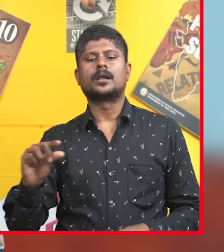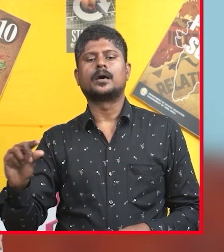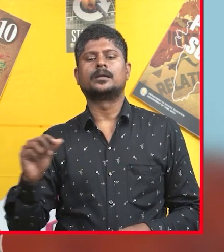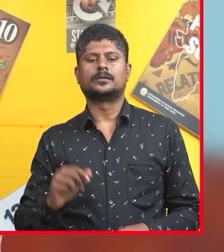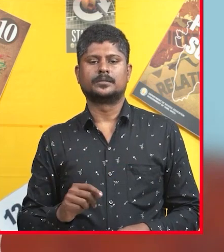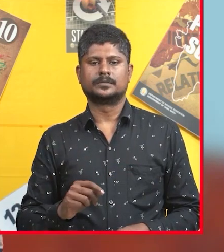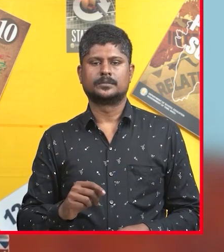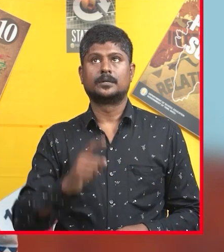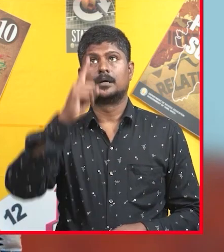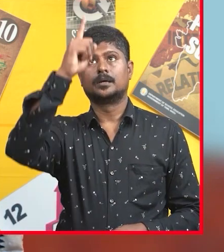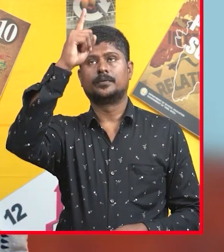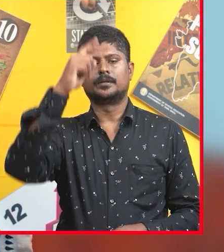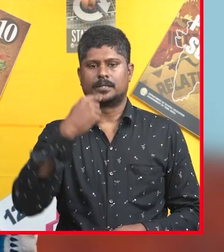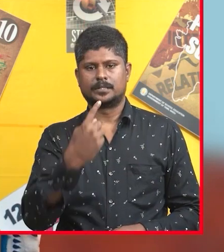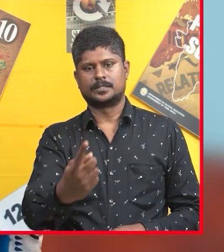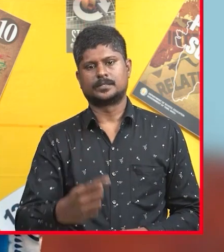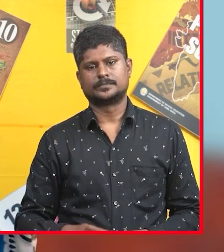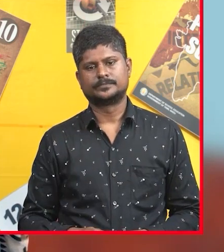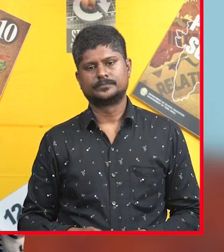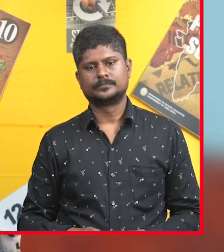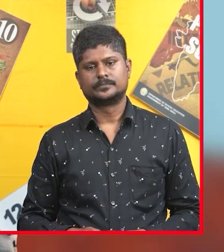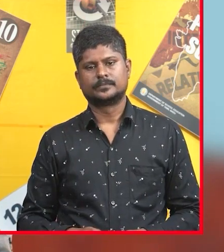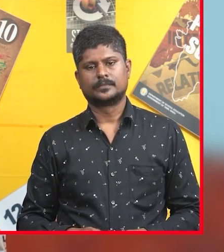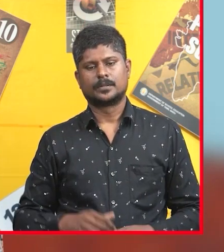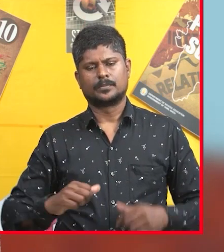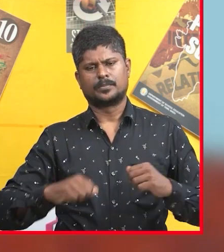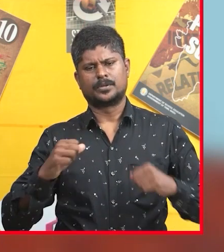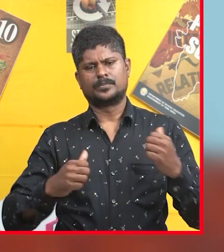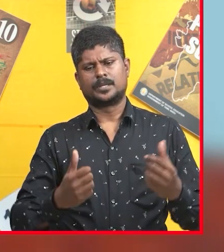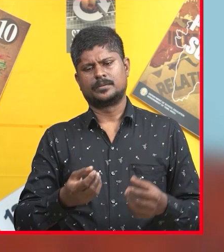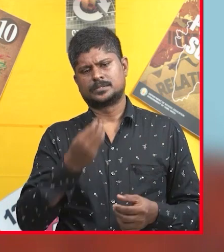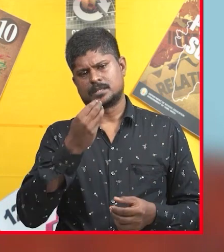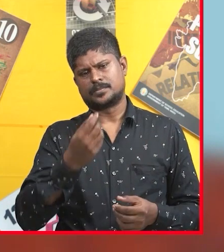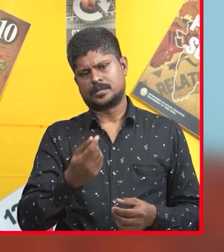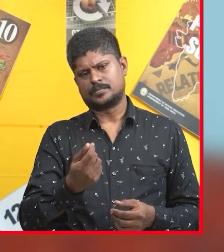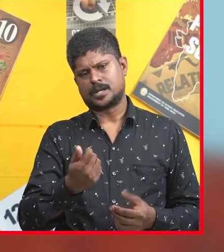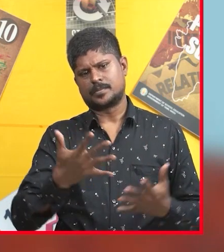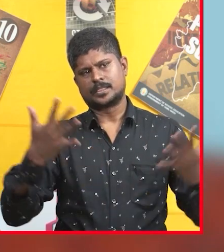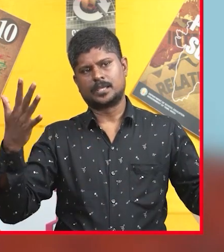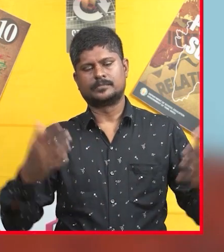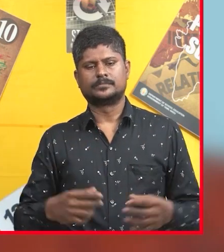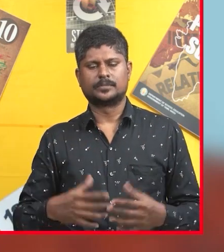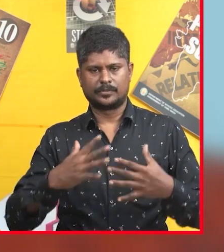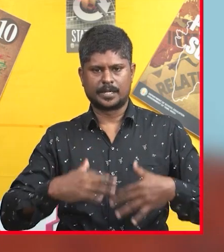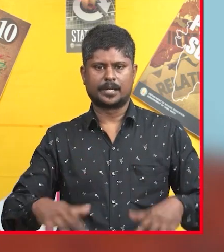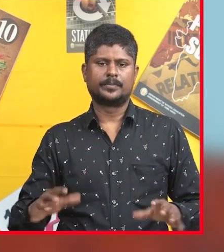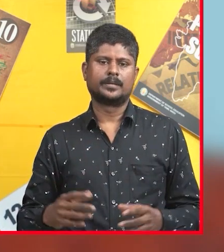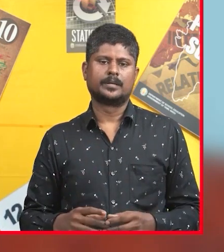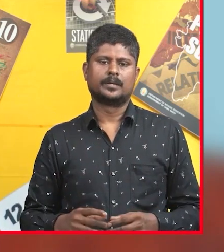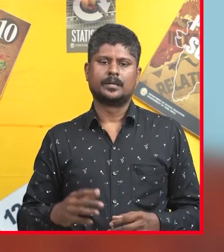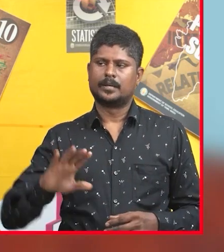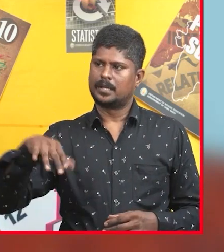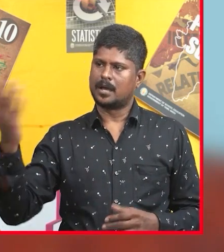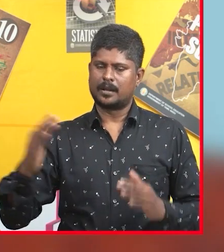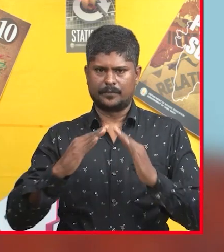ஒரு சிவனடியார் வாழ்ந்தாரு சரிங்களா. அவர் பெரும் செல்வந்தர். அவருடைய கடமையே யாரு